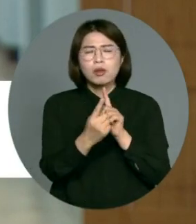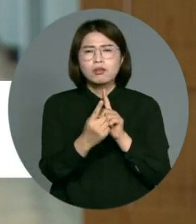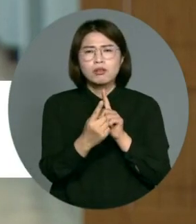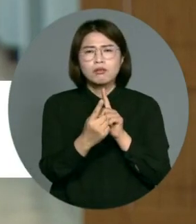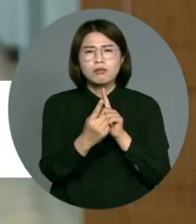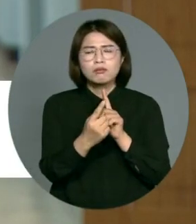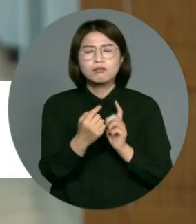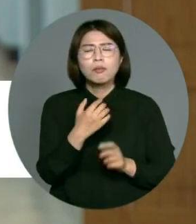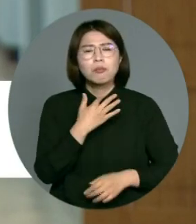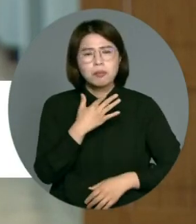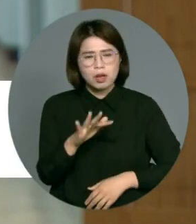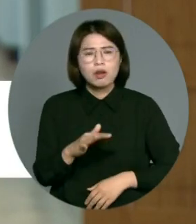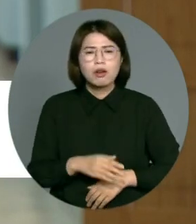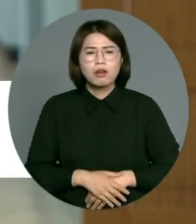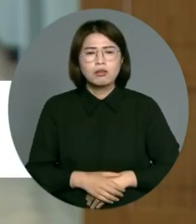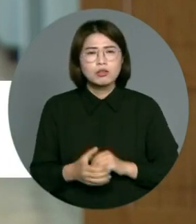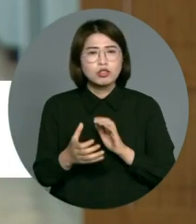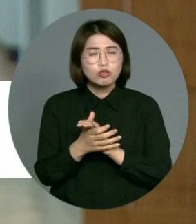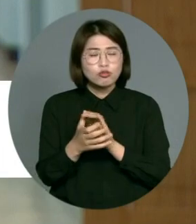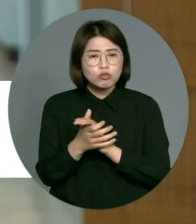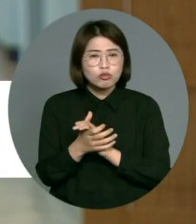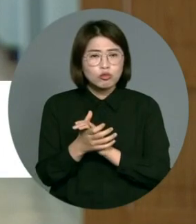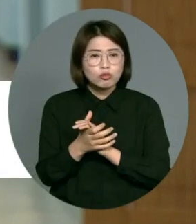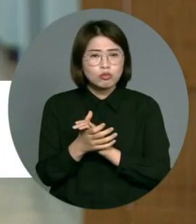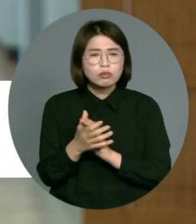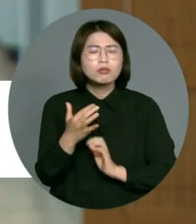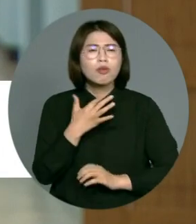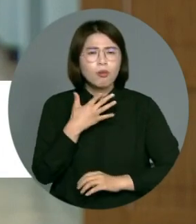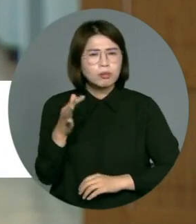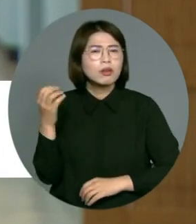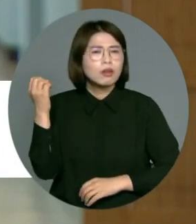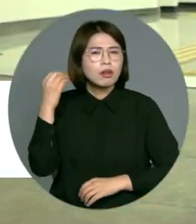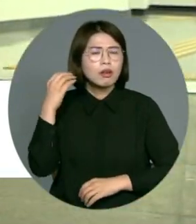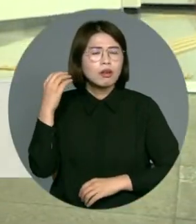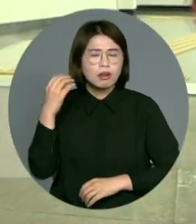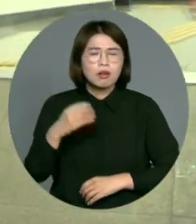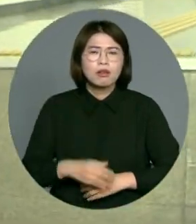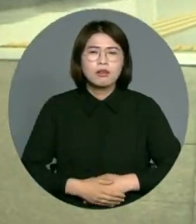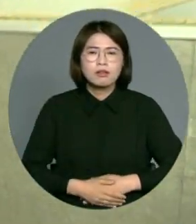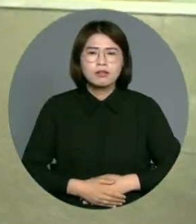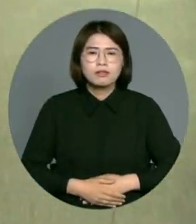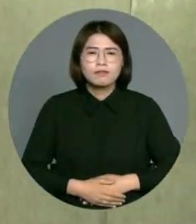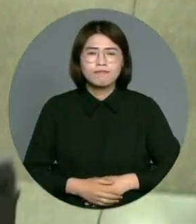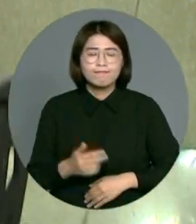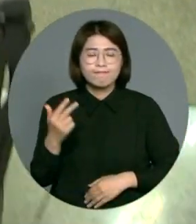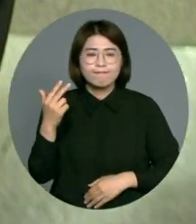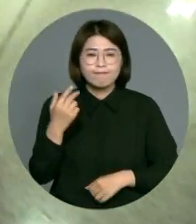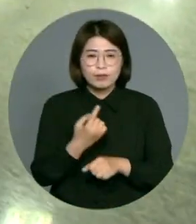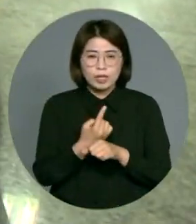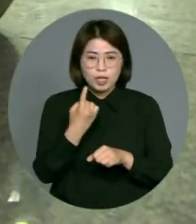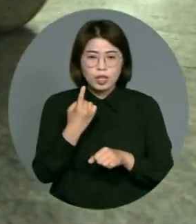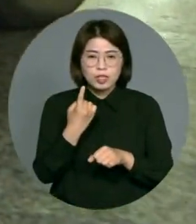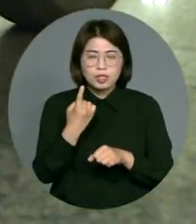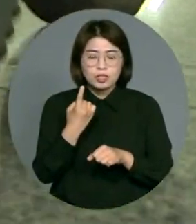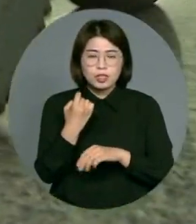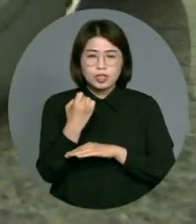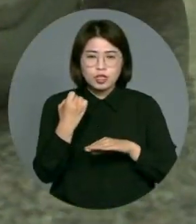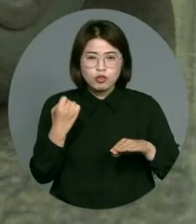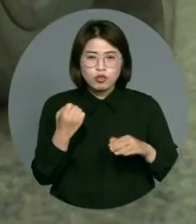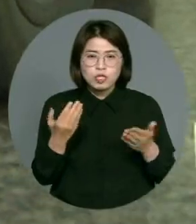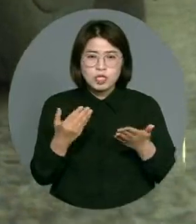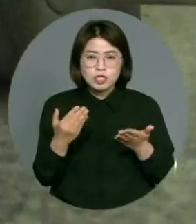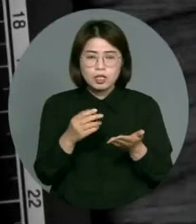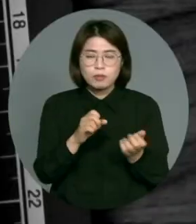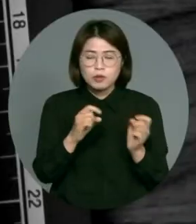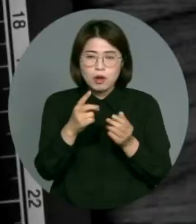경험은 없었던 것 같아요. 친구들 얘기를 들어봐도 없었던 것 같고. 지난해 기준 장애인 고용촉진 및